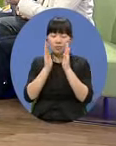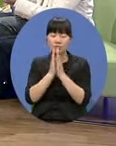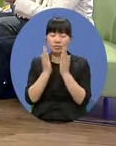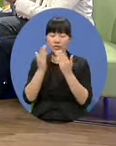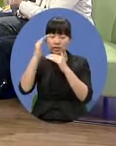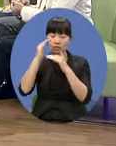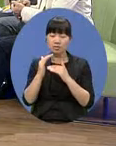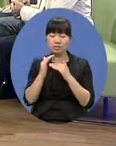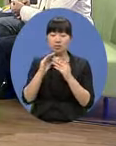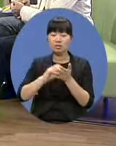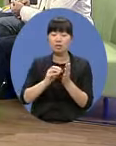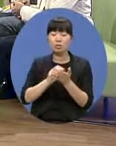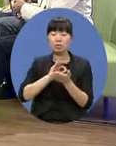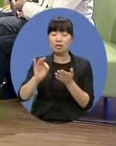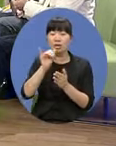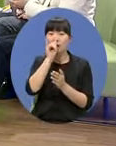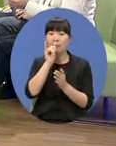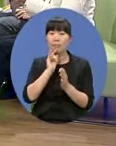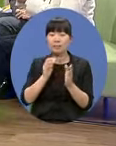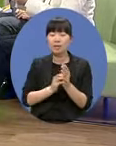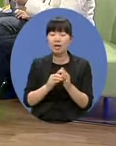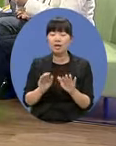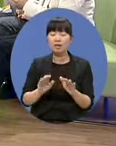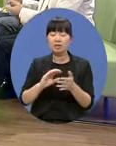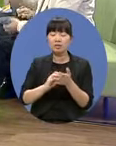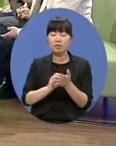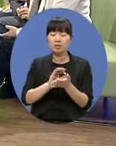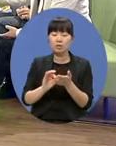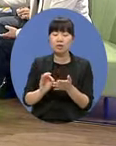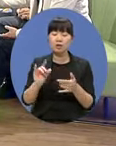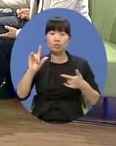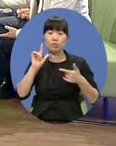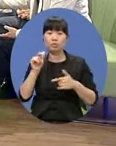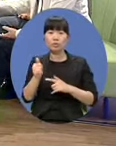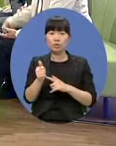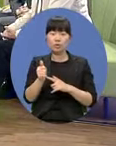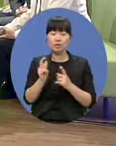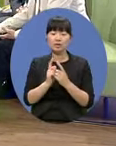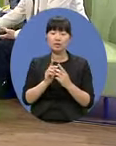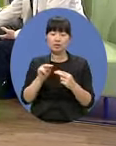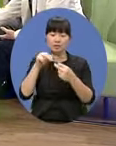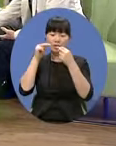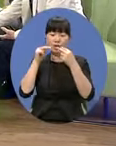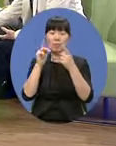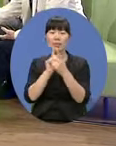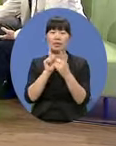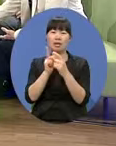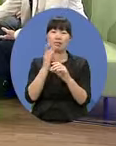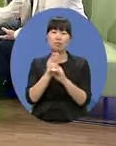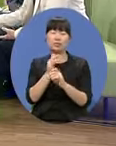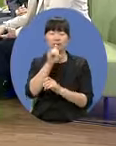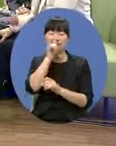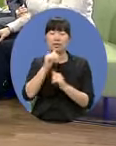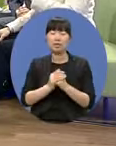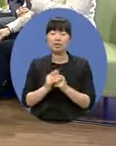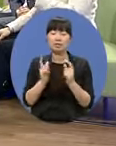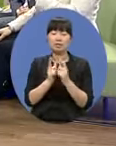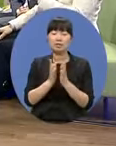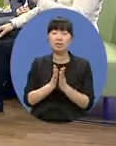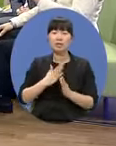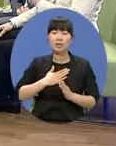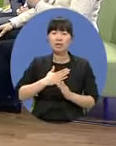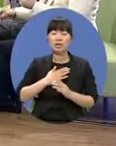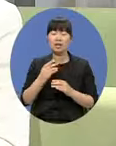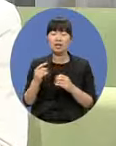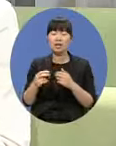공부할 때 적용할 수가 있는 거죠. 그리고 그 적용한 주인공 우리가 눈앞에서 네. 만나보고 있는 거고요. 실제로요, 제가 의대에